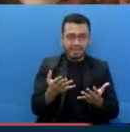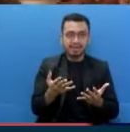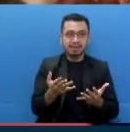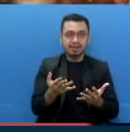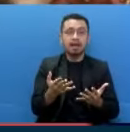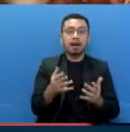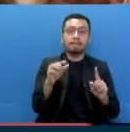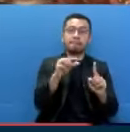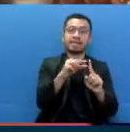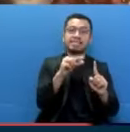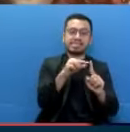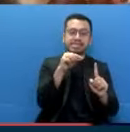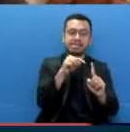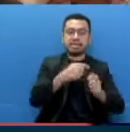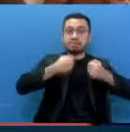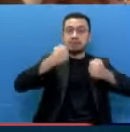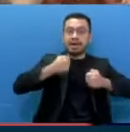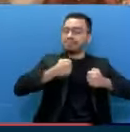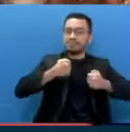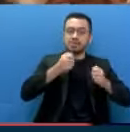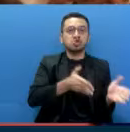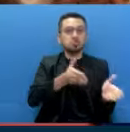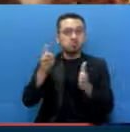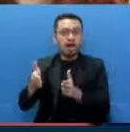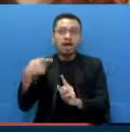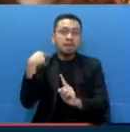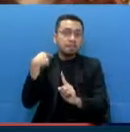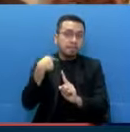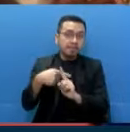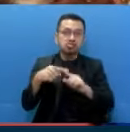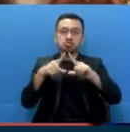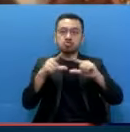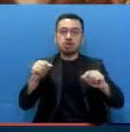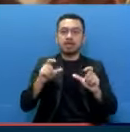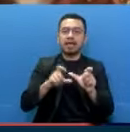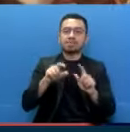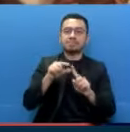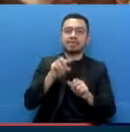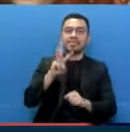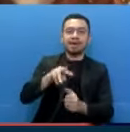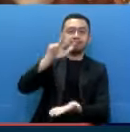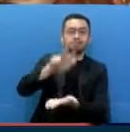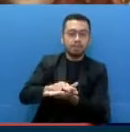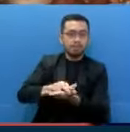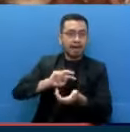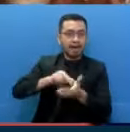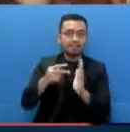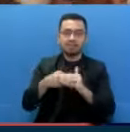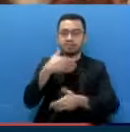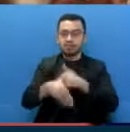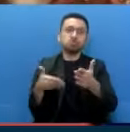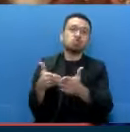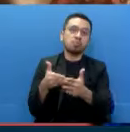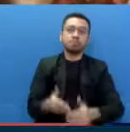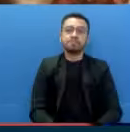konteks PGI ini kemudian ditaguhkan dan kemudian di spp3 tentu kasusnya masih tetap terbuka tapi paling enggak bagi PGI sendiri kemudian lalu